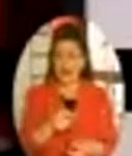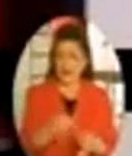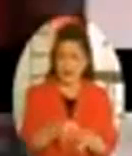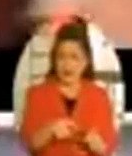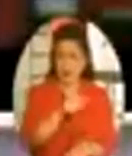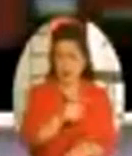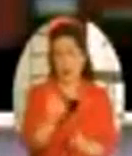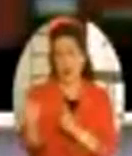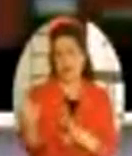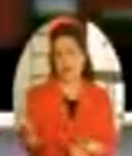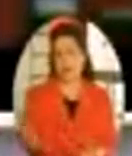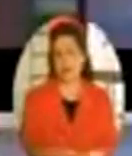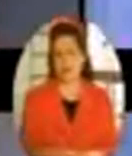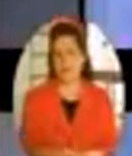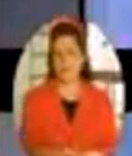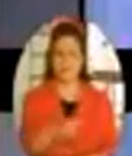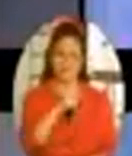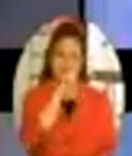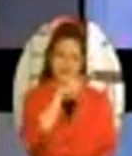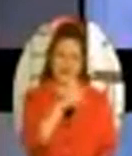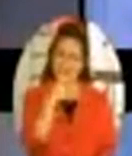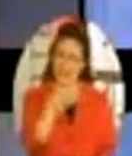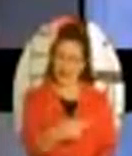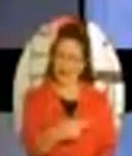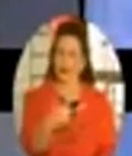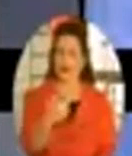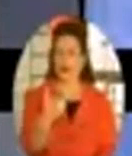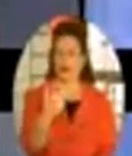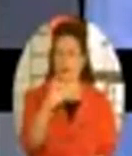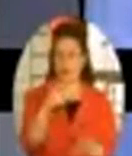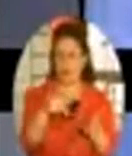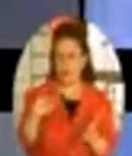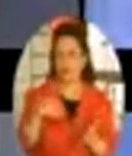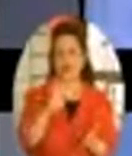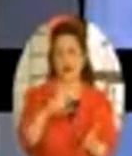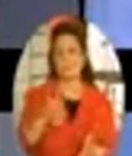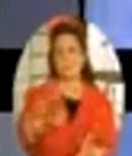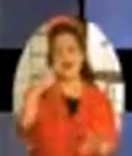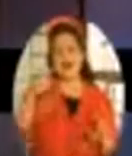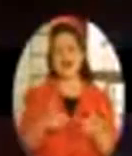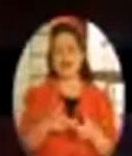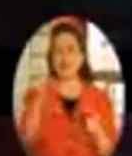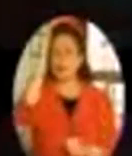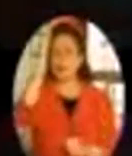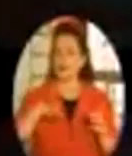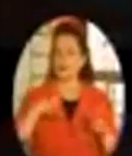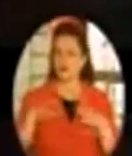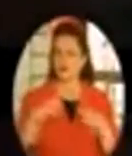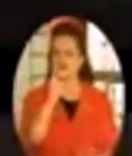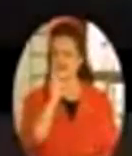הזה. רפיק חלבי, אתה ראית את התמונות האלה, כמובן גינויים מקיר לקיר בקרב מנהיגי העדה הדרוזית, בקרב העדה הדרוזית בכלל. בכל